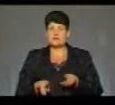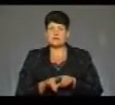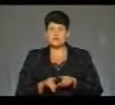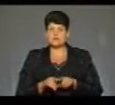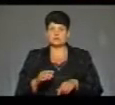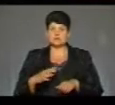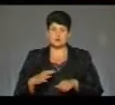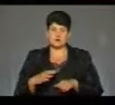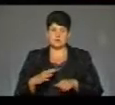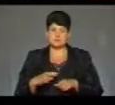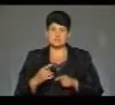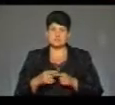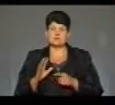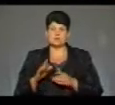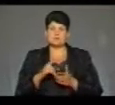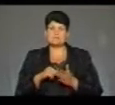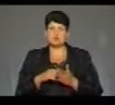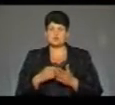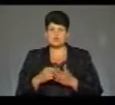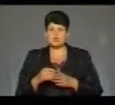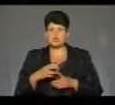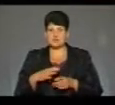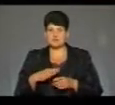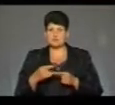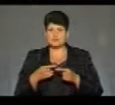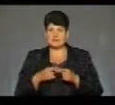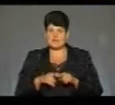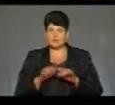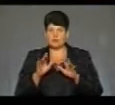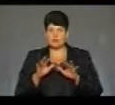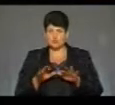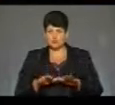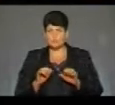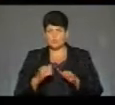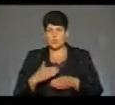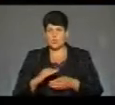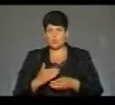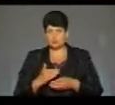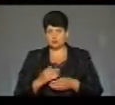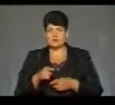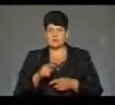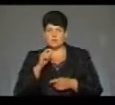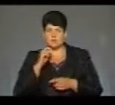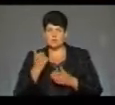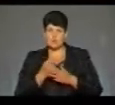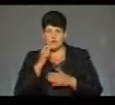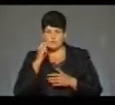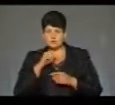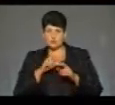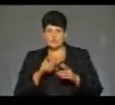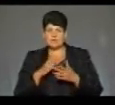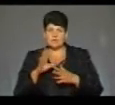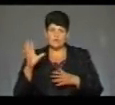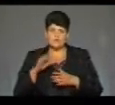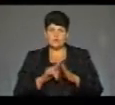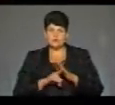чекаємо. Це вже піде з міського бюджету. Чекаємо ще техніку, тобто комп'ютери, можливо, ноутбуки. Та нова українська школа діє, напевно, що в цілій початковій школі,